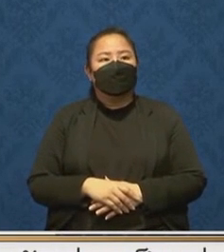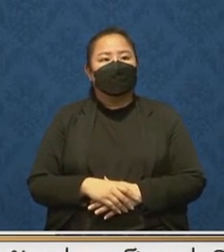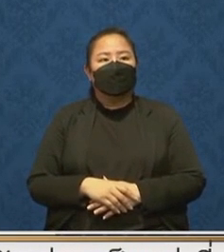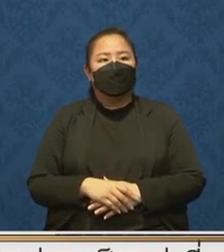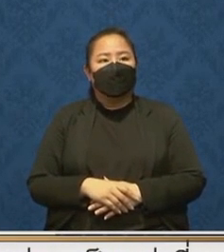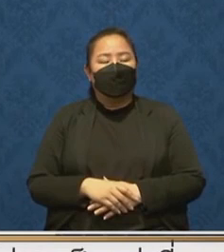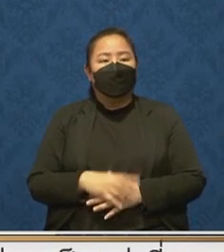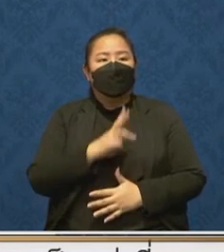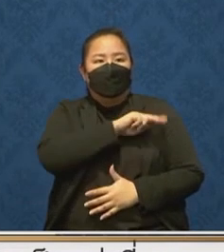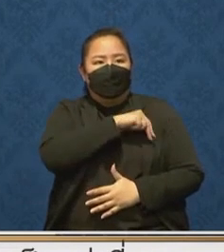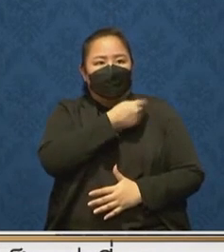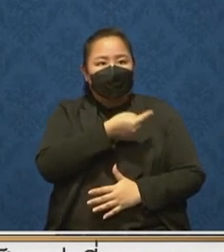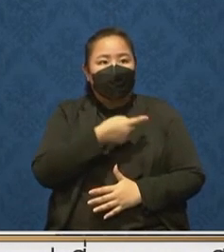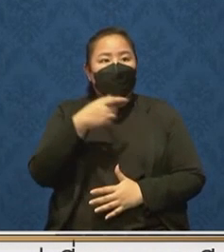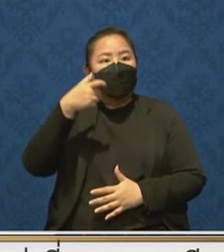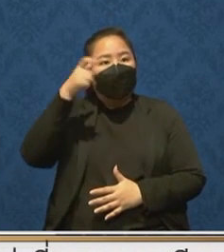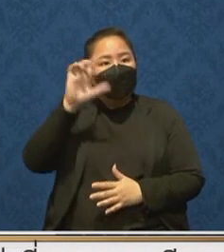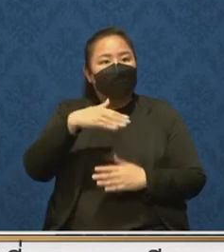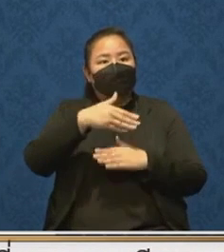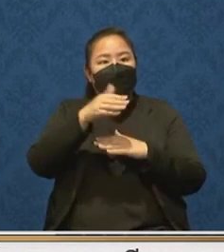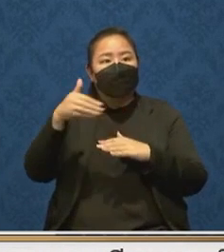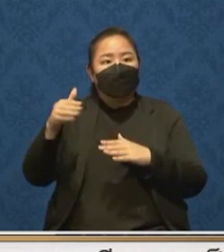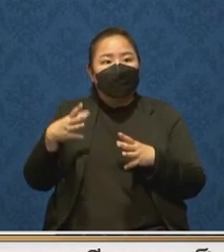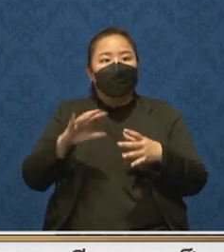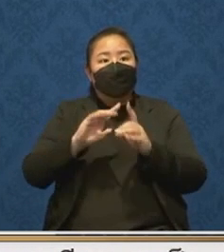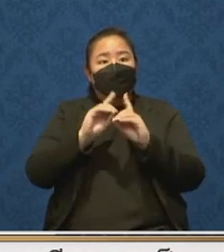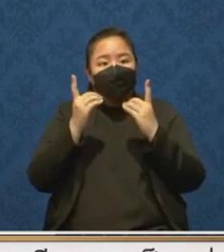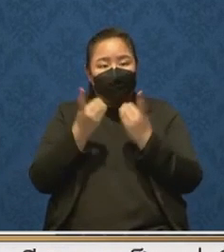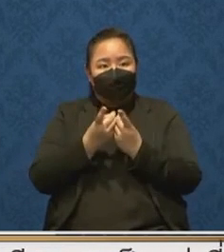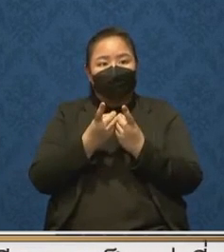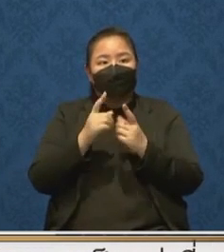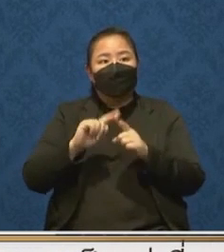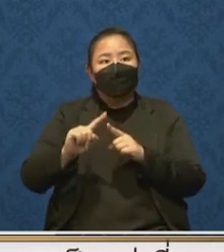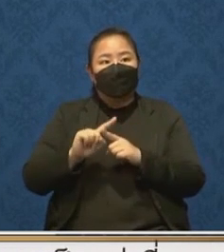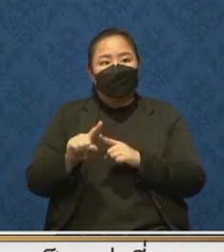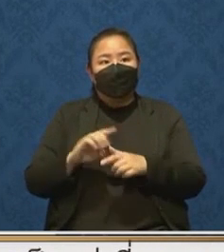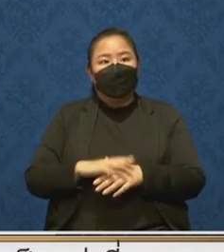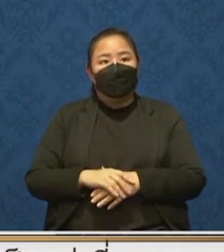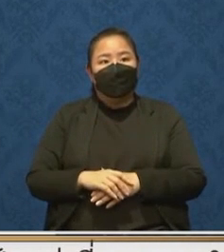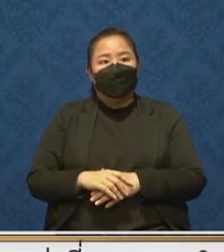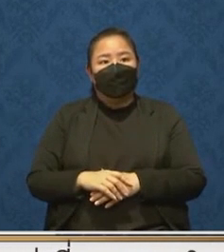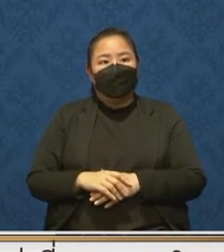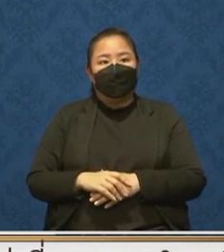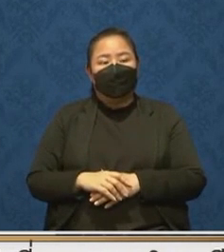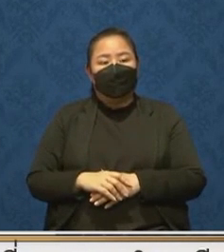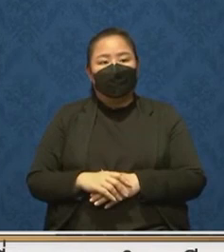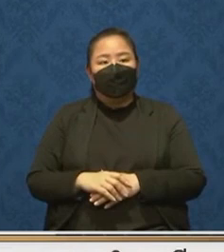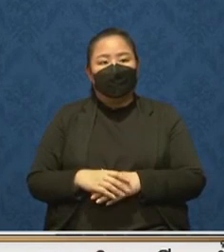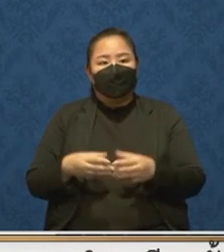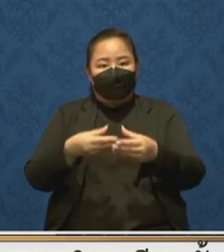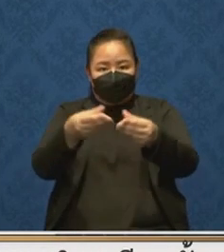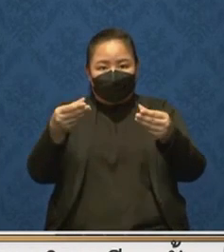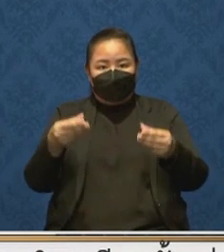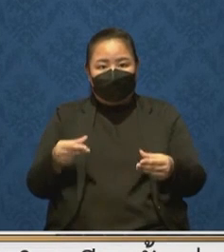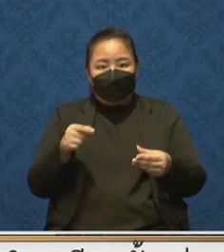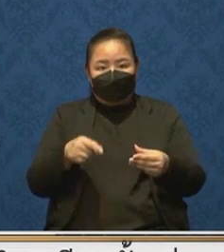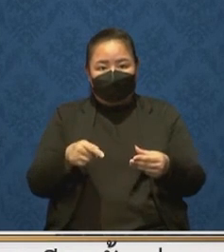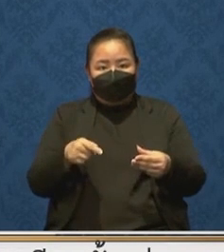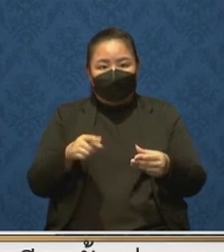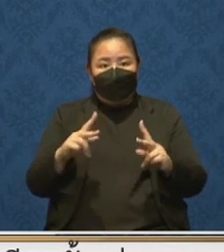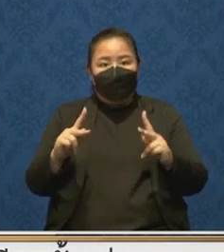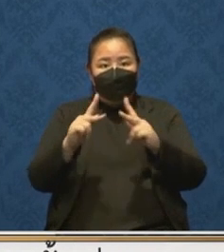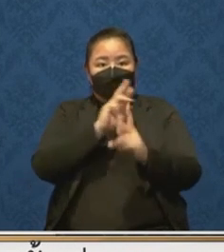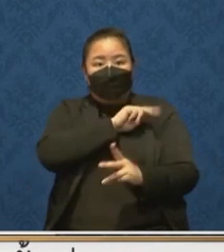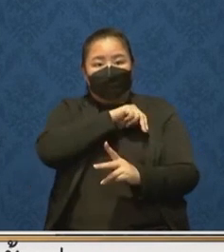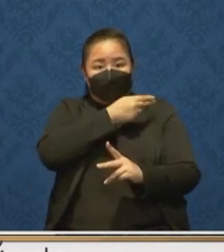แพทยชนมทยกลุ่มแทยชนบท หรอชมรมแทชนบทแถยับว่าหนงสือของกระทรวงสาสุข